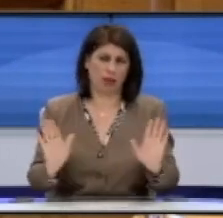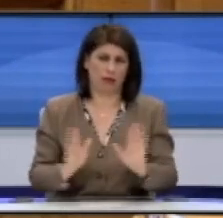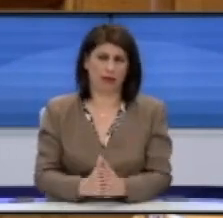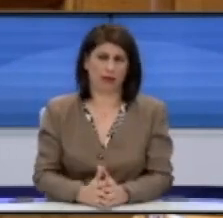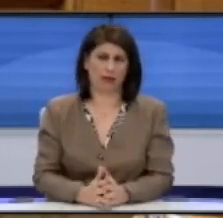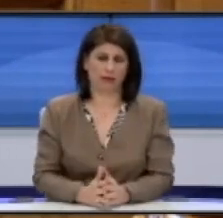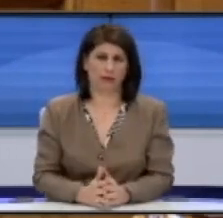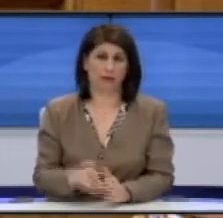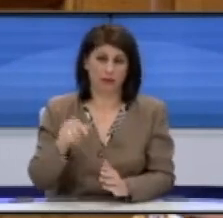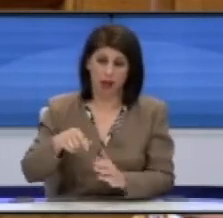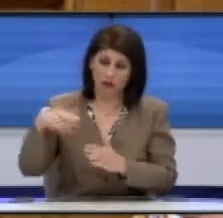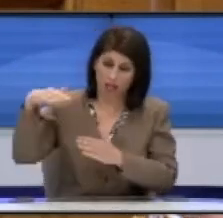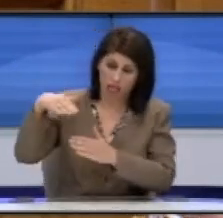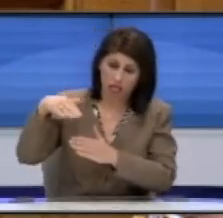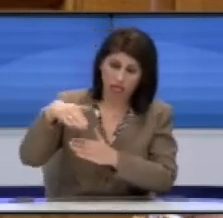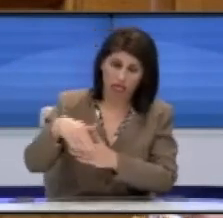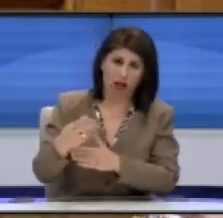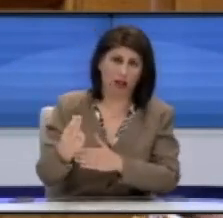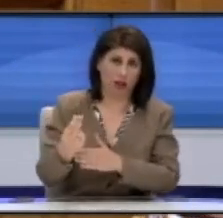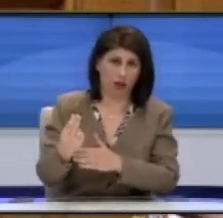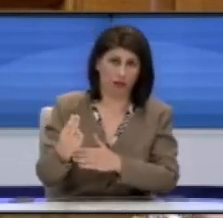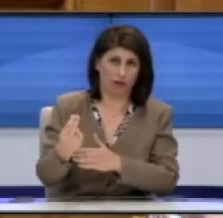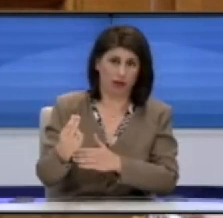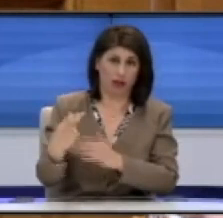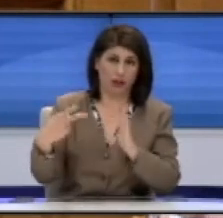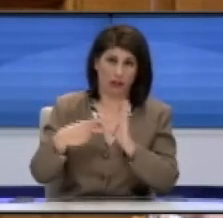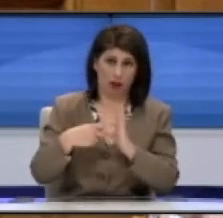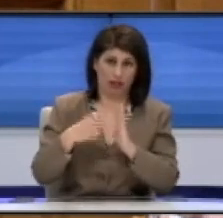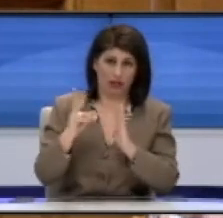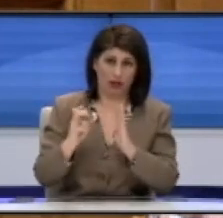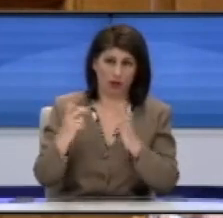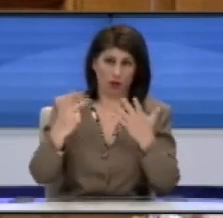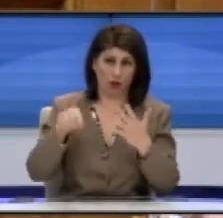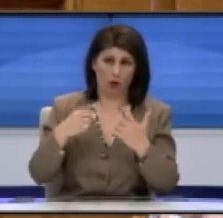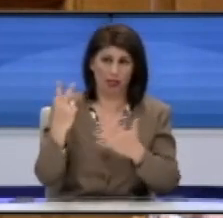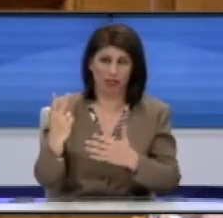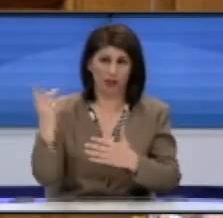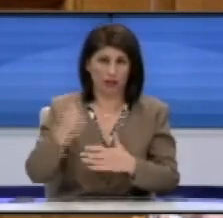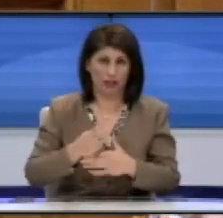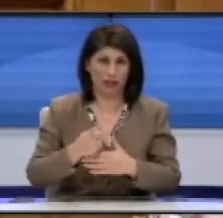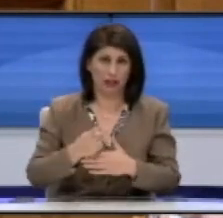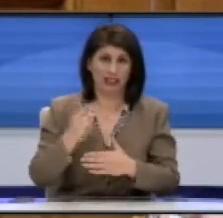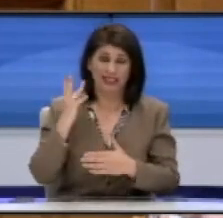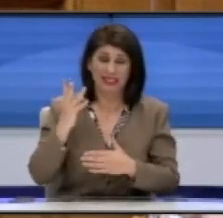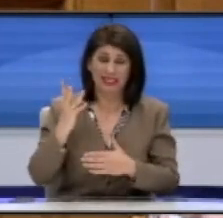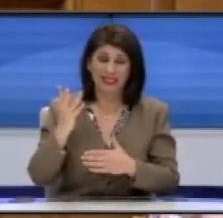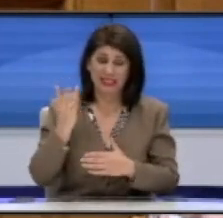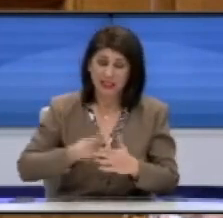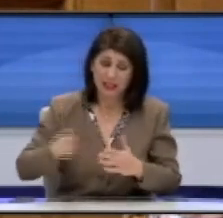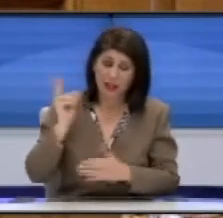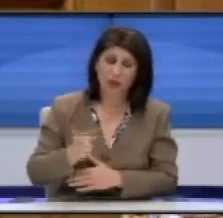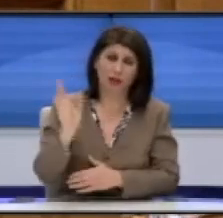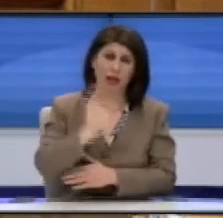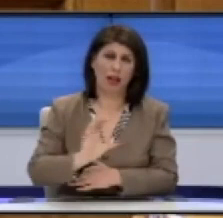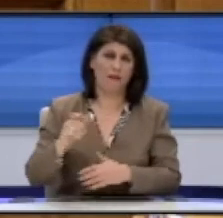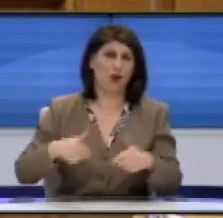τον πρόεδρο του ΣΥΡΙΖΑ ότι τιμά τη δικαιοσύνη όταν τον συμφέρει. Ενώ είχε προηγηθεί σκληρή επίθεση